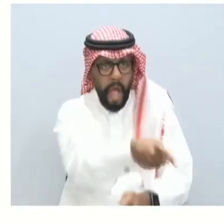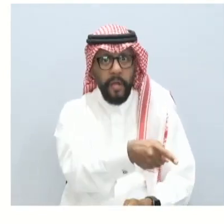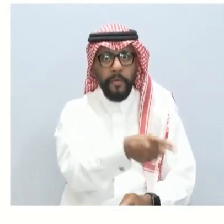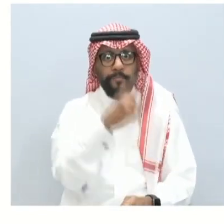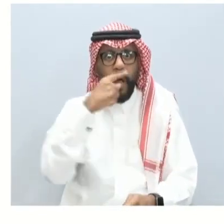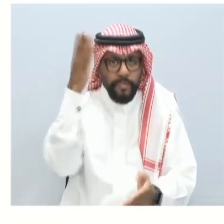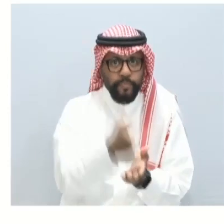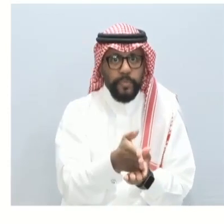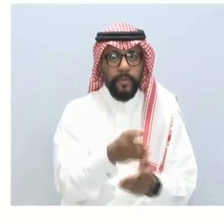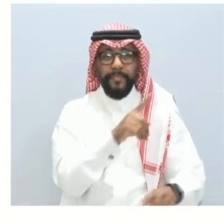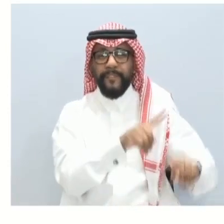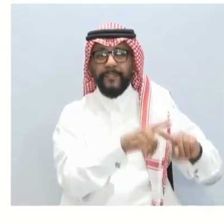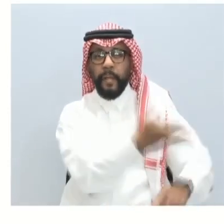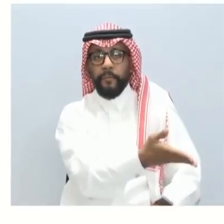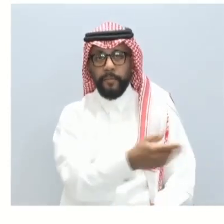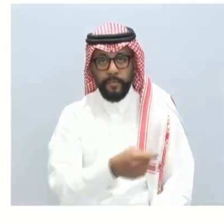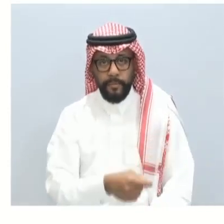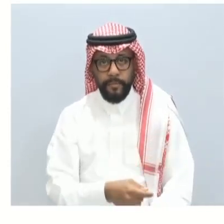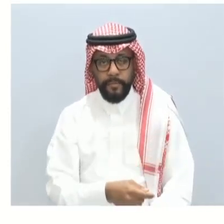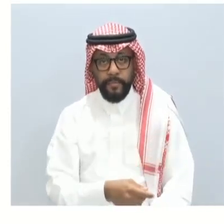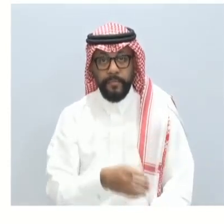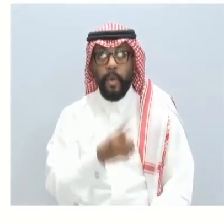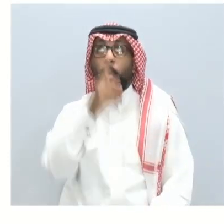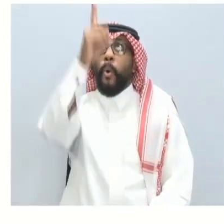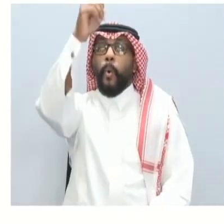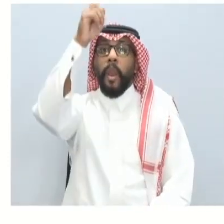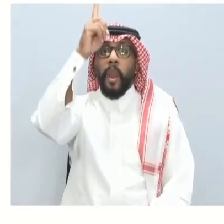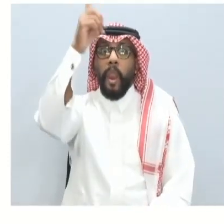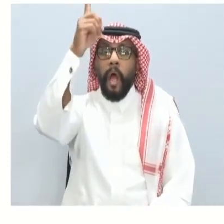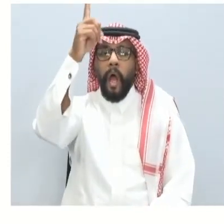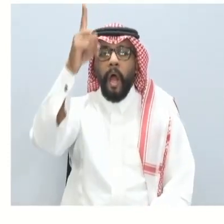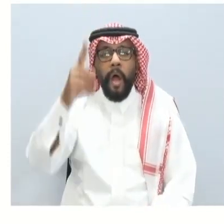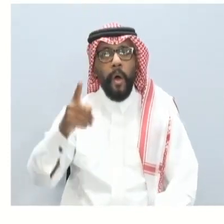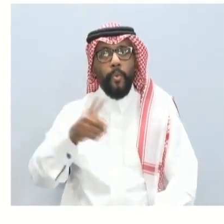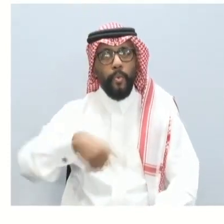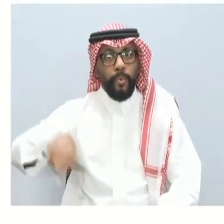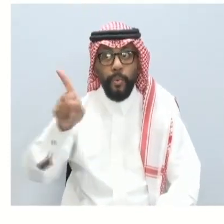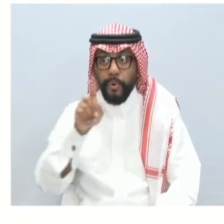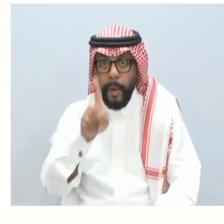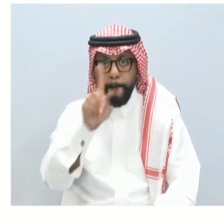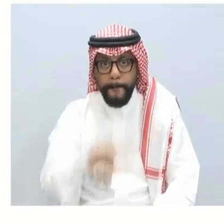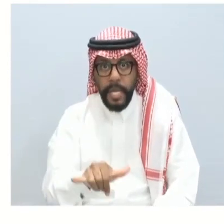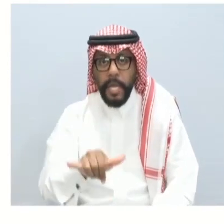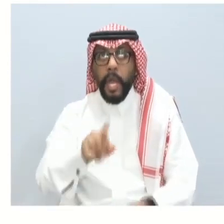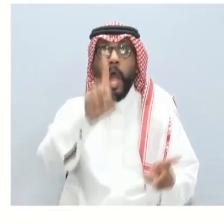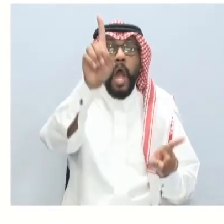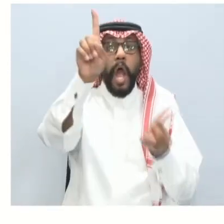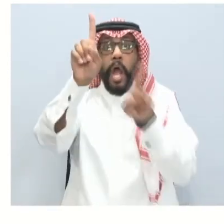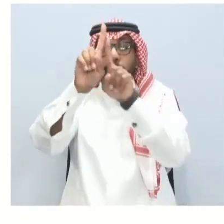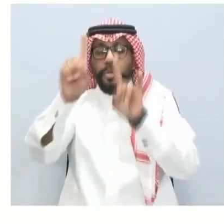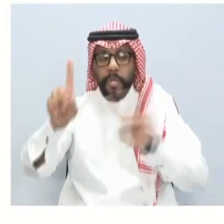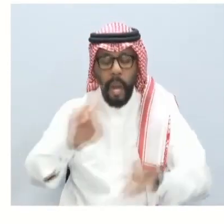ثم من نطفه ثم سواك رجلا لكن هو الله ربي ولا اشرك بربي